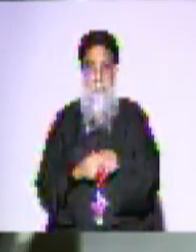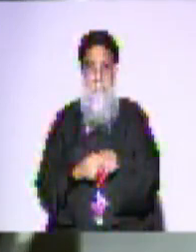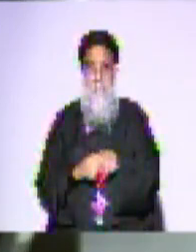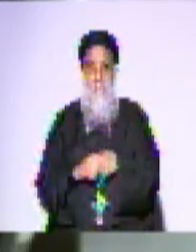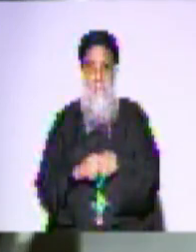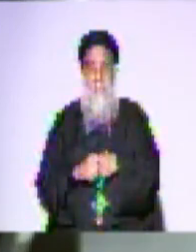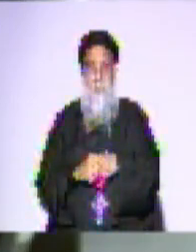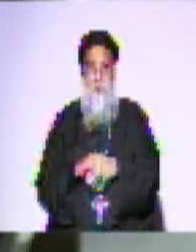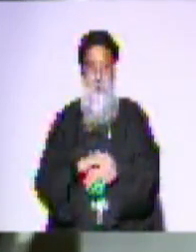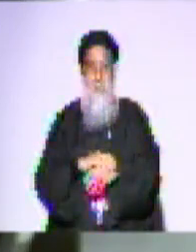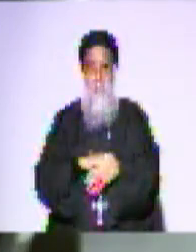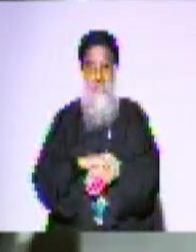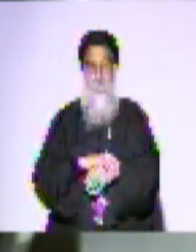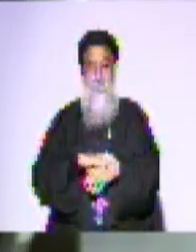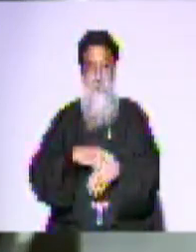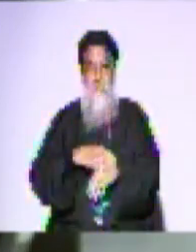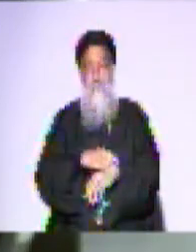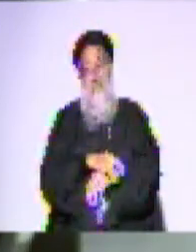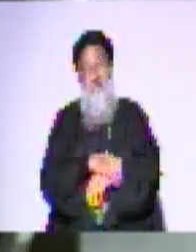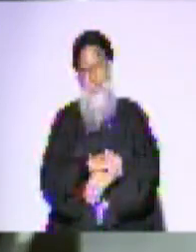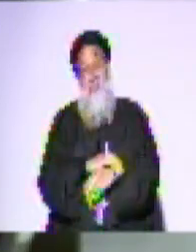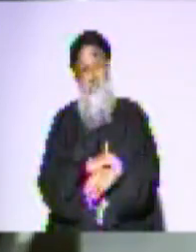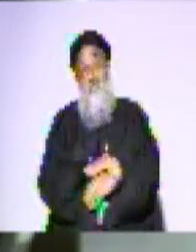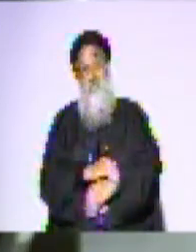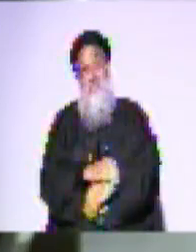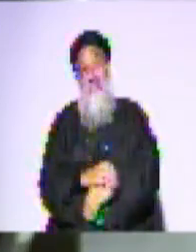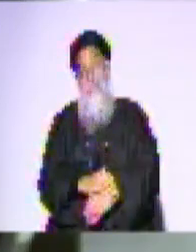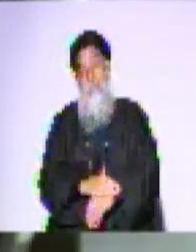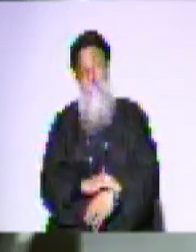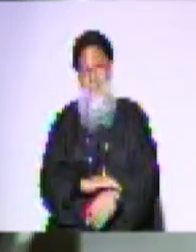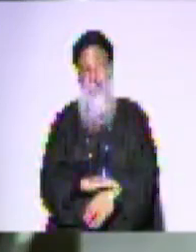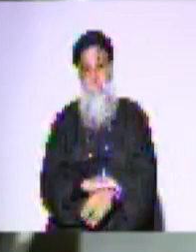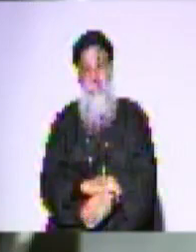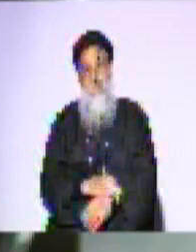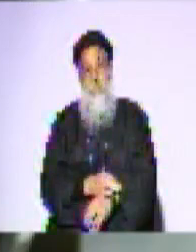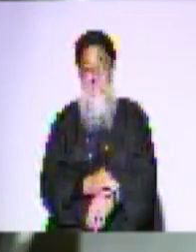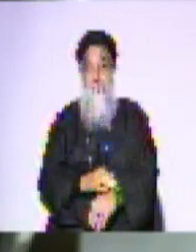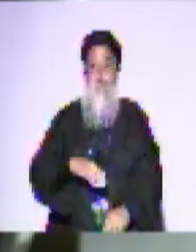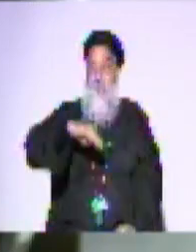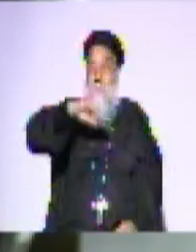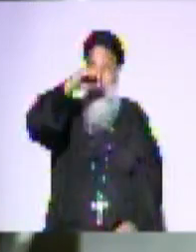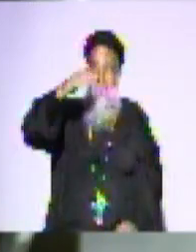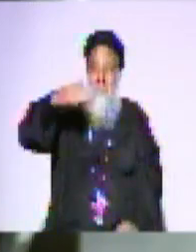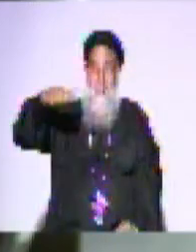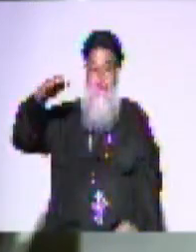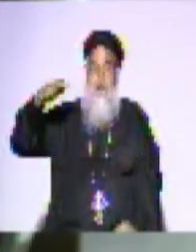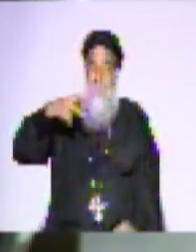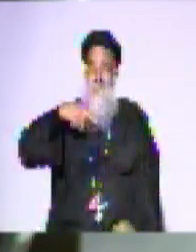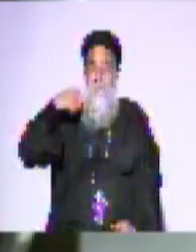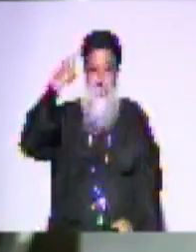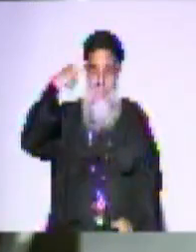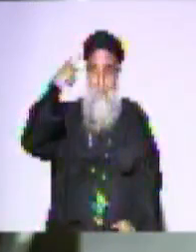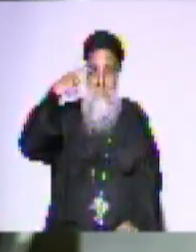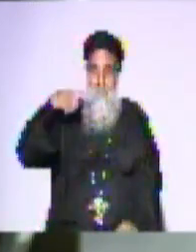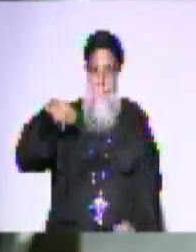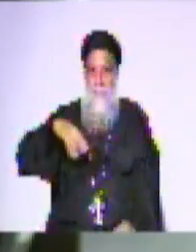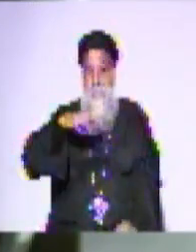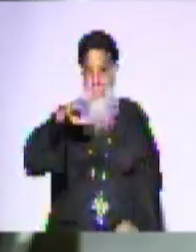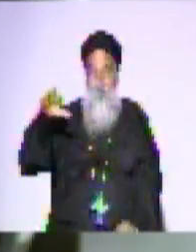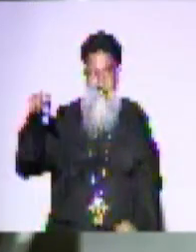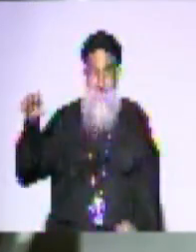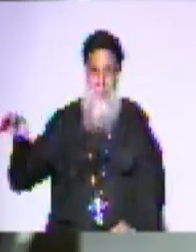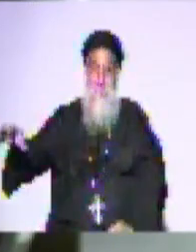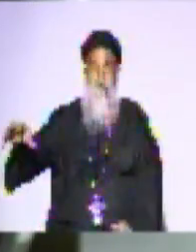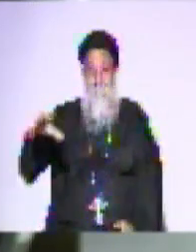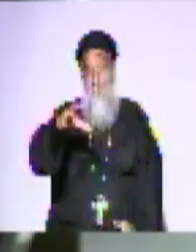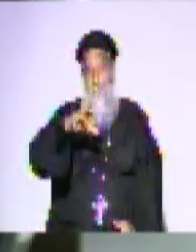رحنا جلسنا نيافه الأب أنطونيوس، مطران اورشليم والاردن وفلسطين وشويه